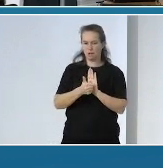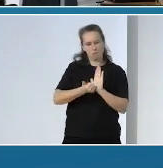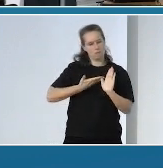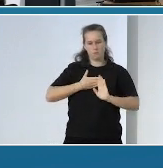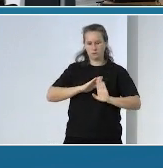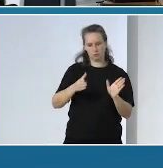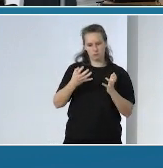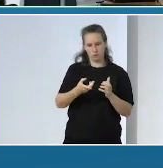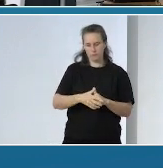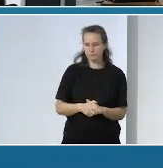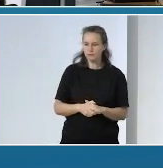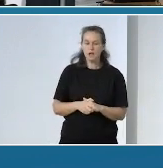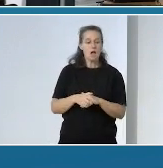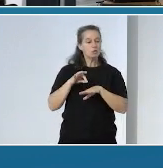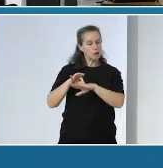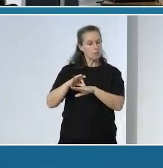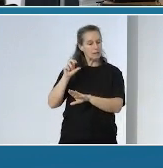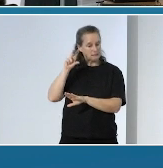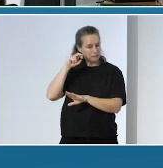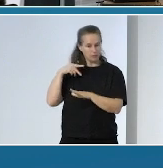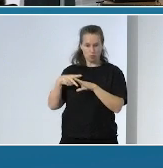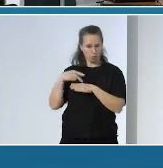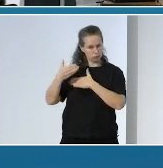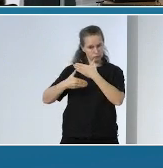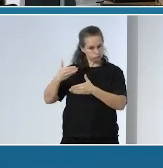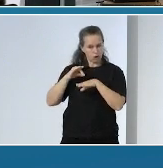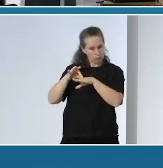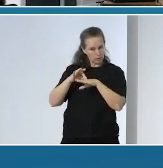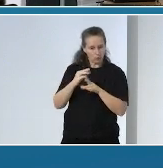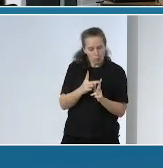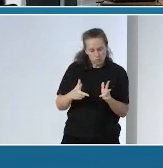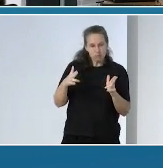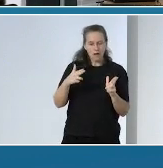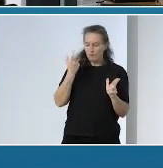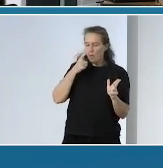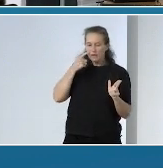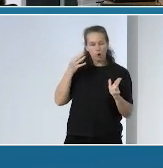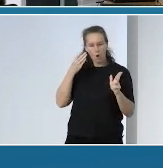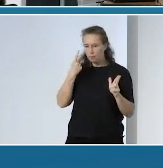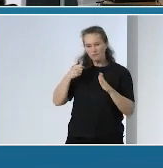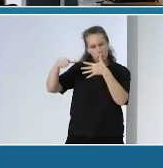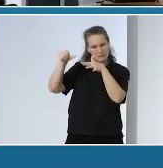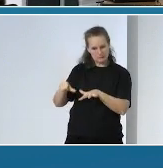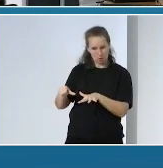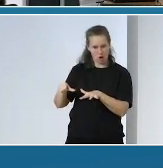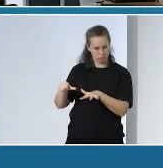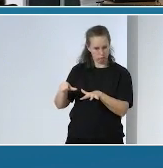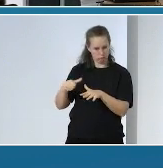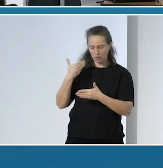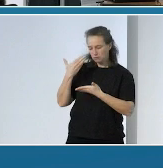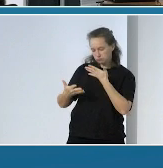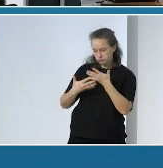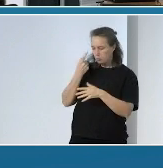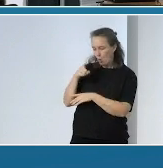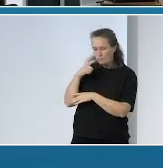Donc, l'accompagnement d'Émilie et sa famille se met en route. D'abord, une période d'observation pendant 6 mois pour prendre le